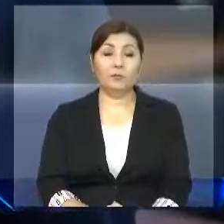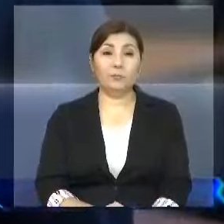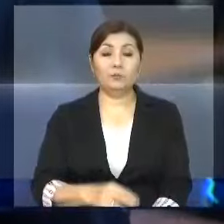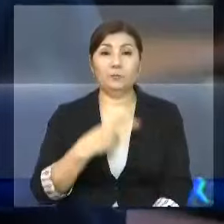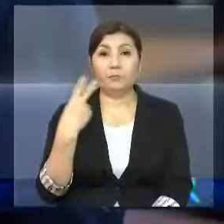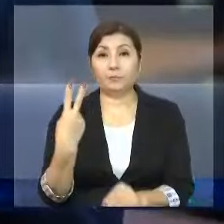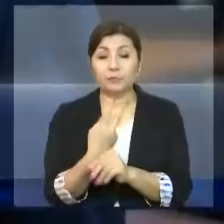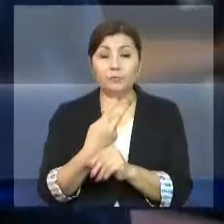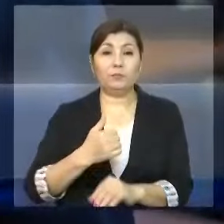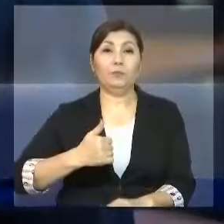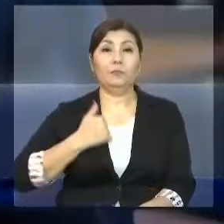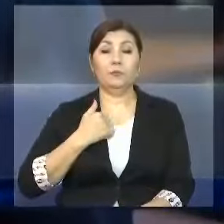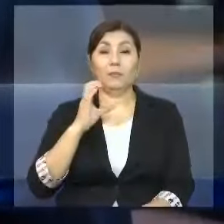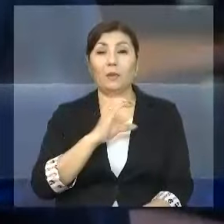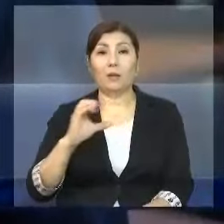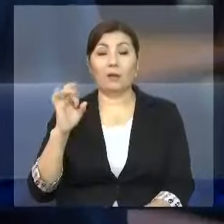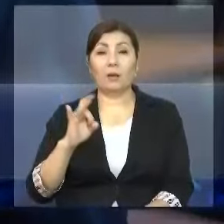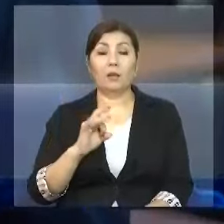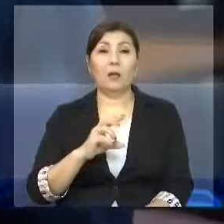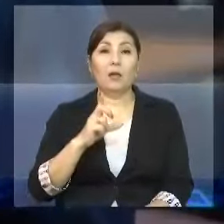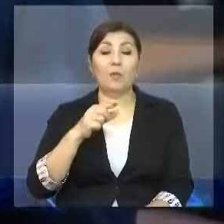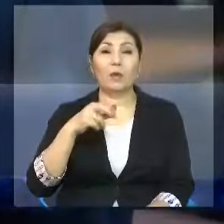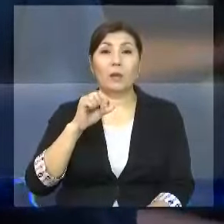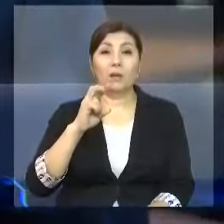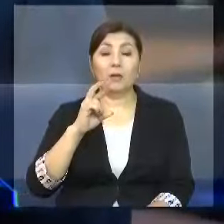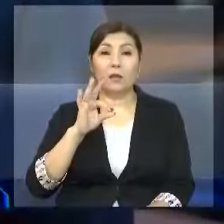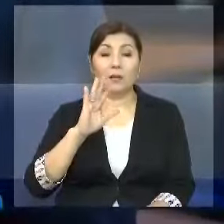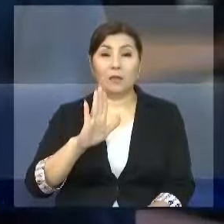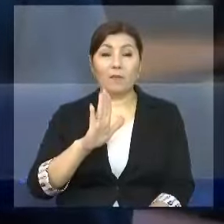дважды Героя Советского Союза Тагат Бигельдинова, который носит